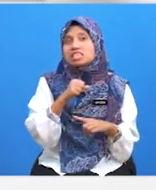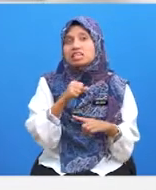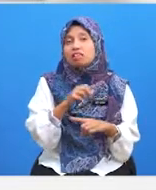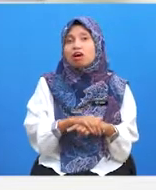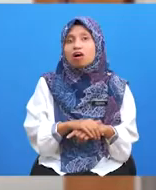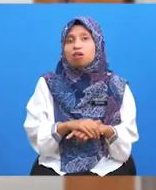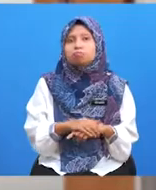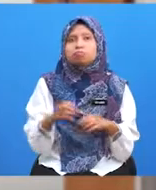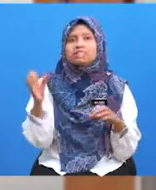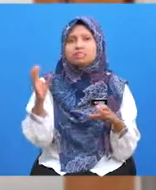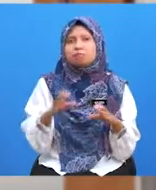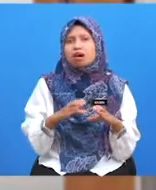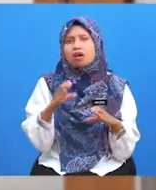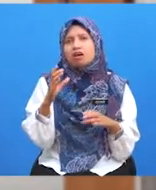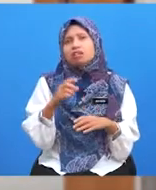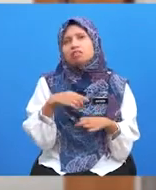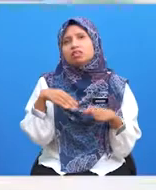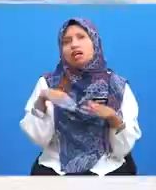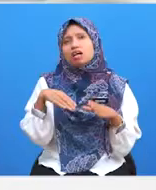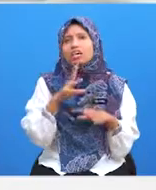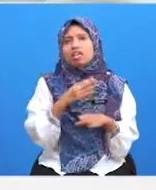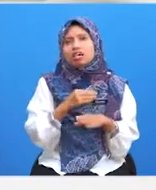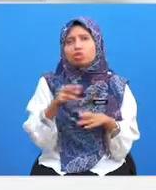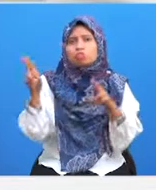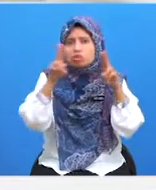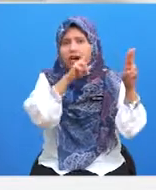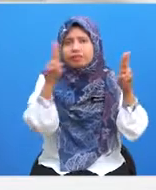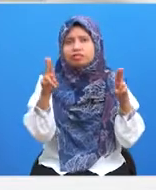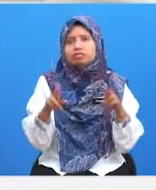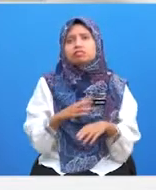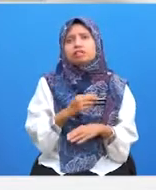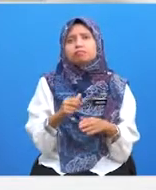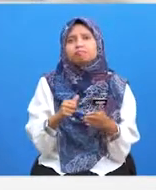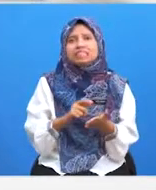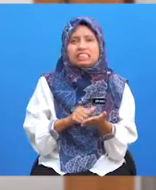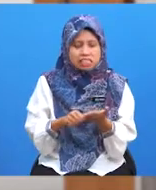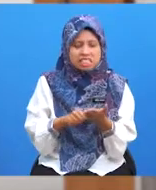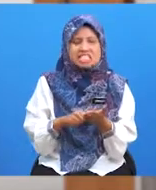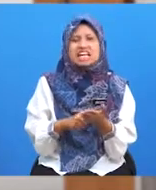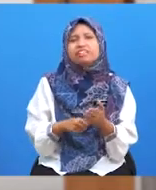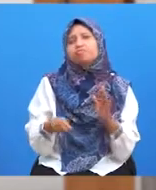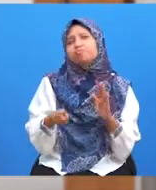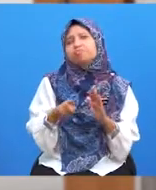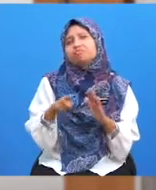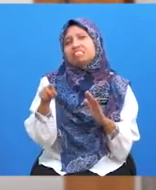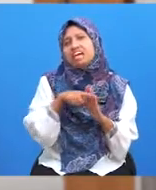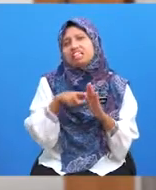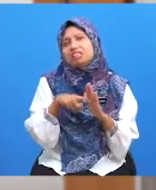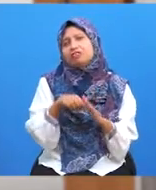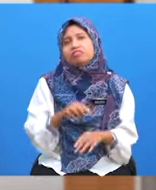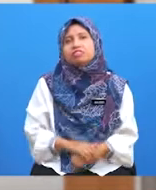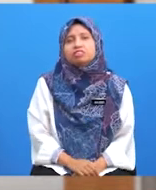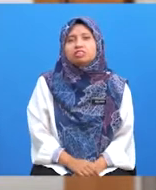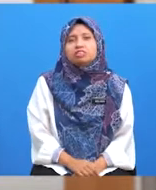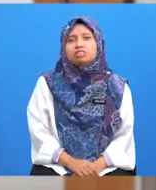dan lain-lain lagi yang mana akhirnya memberi impak buruk kepada sesuatu masyarakat dan dunia keseluruhannya